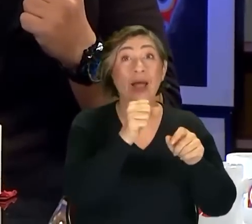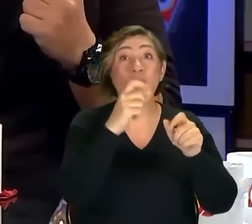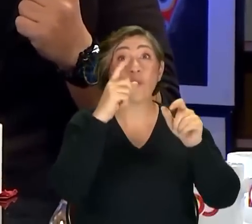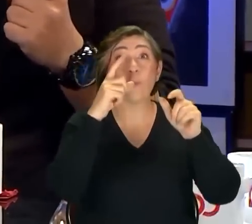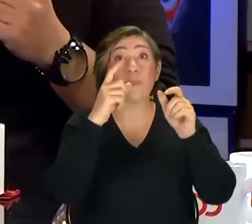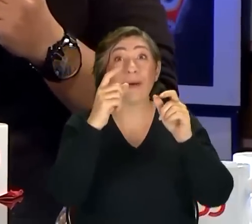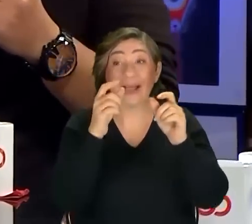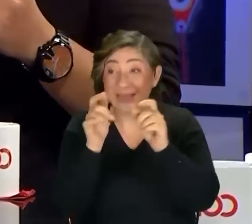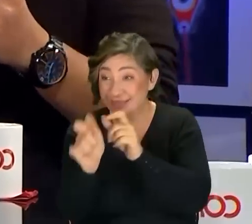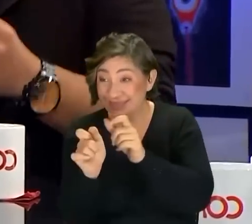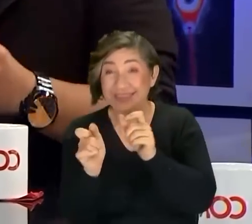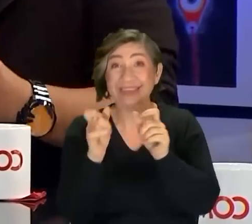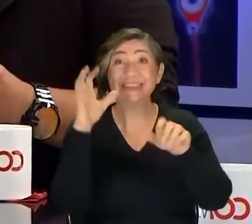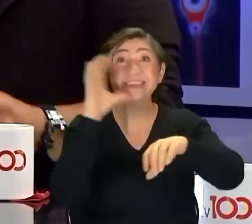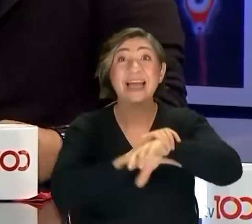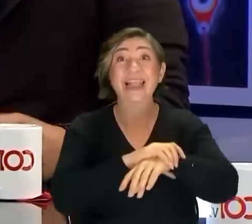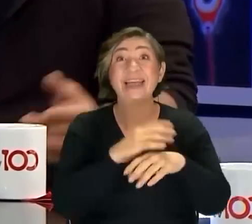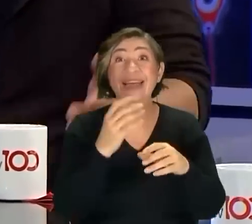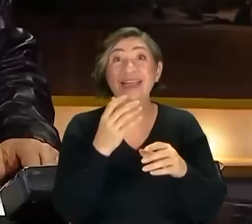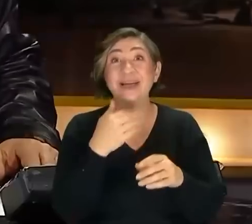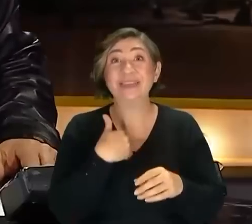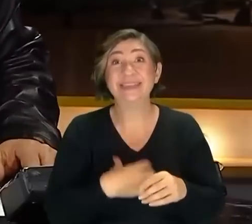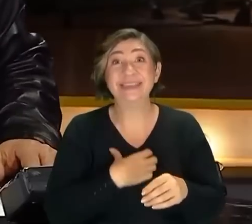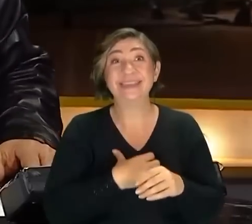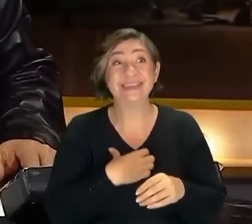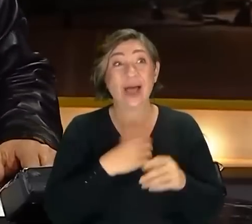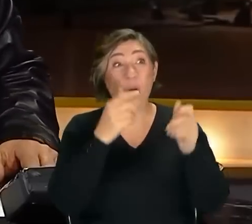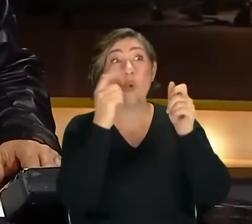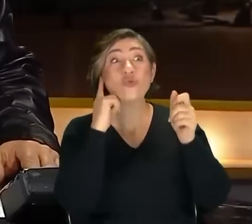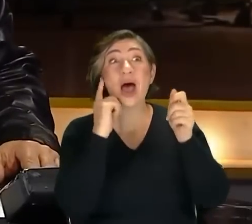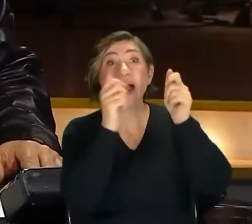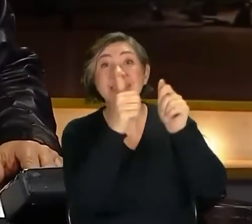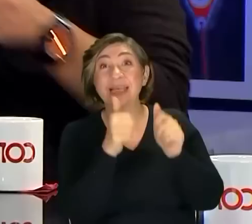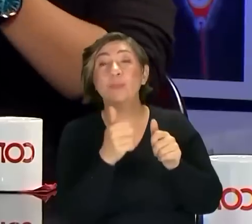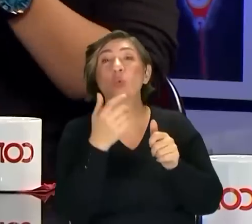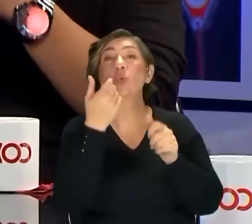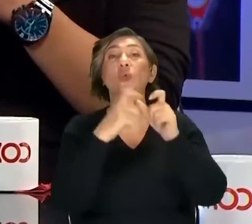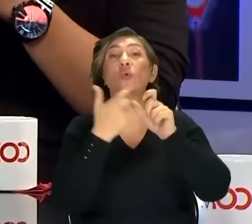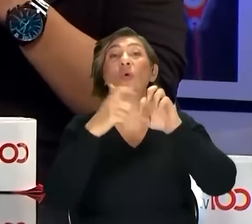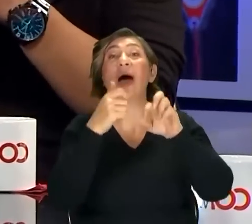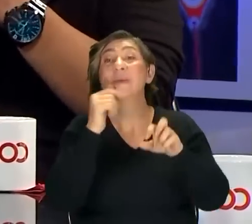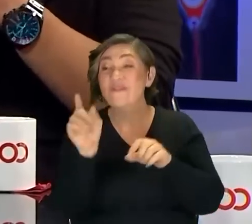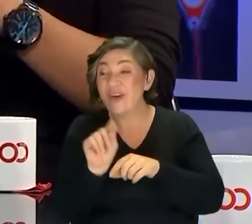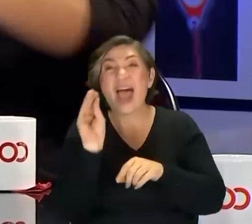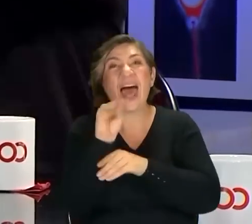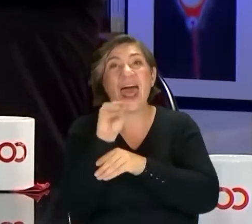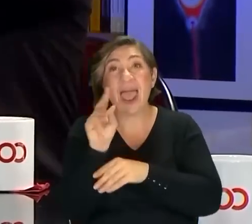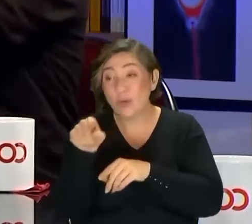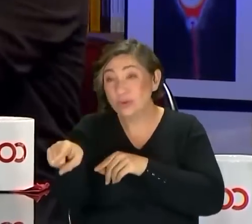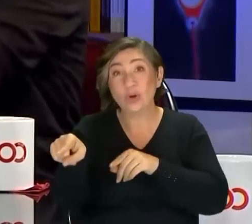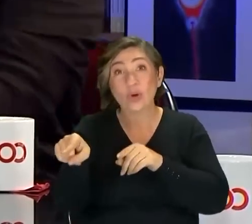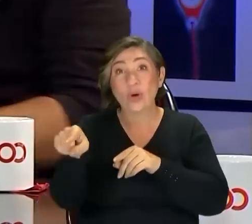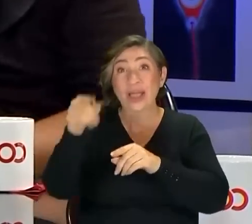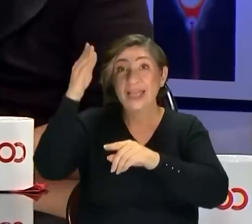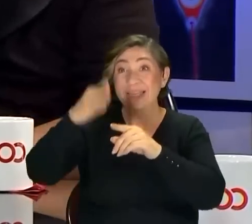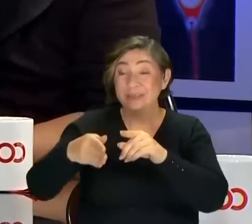SS almış. Yemin ediyorum ya. Demiş, o da ünlü asalım demiş yani. Halbuki Uğur abi o sırada fareyi gösteriyor. Fare